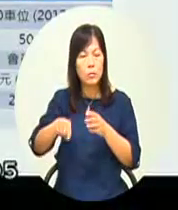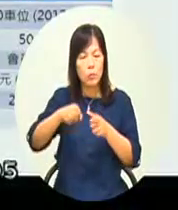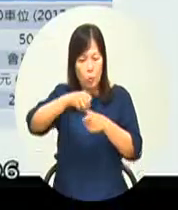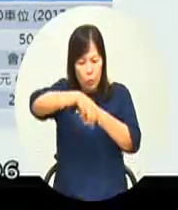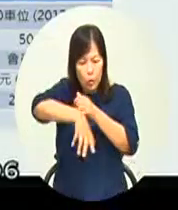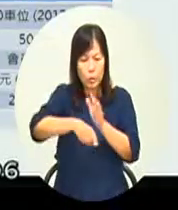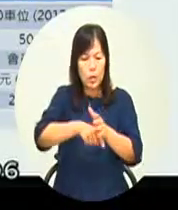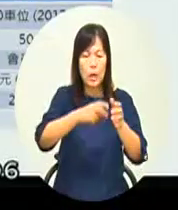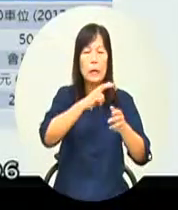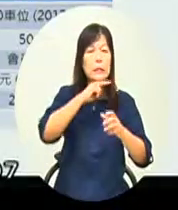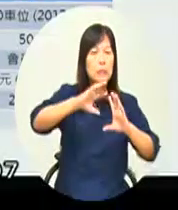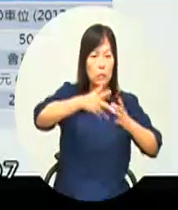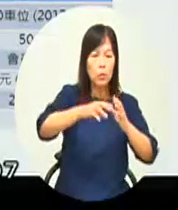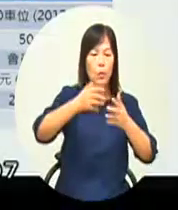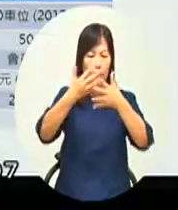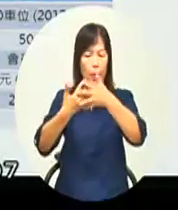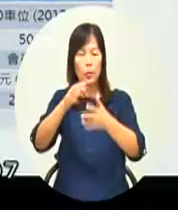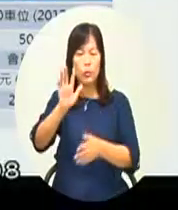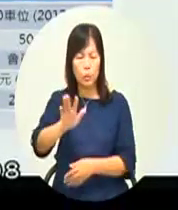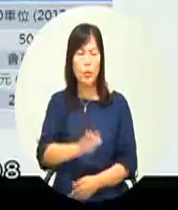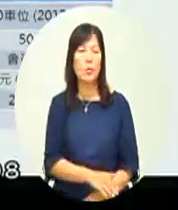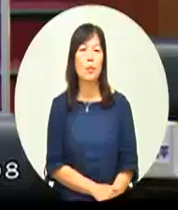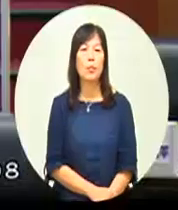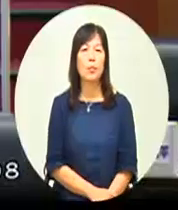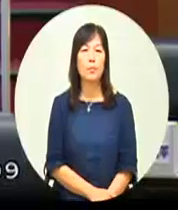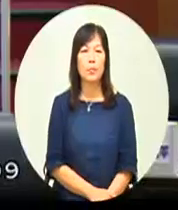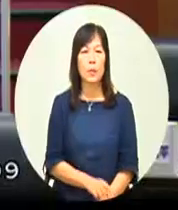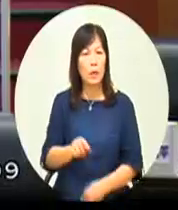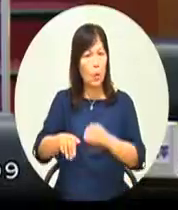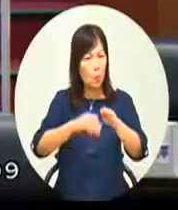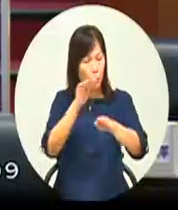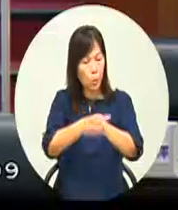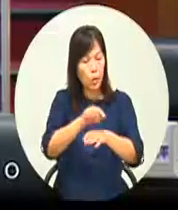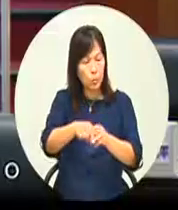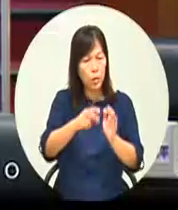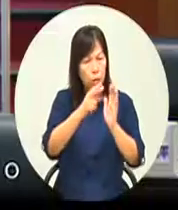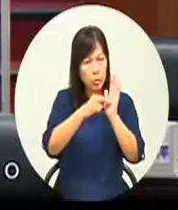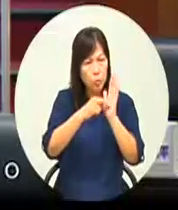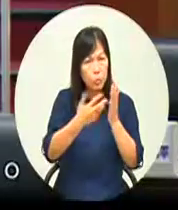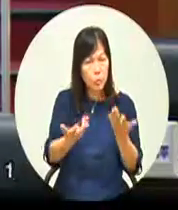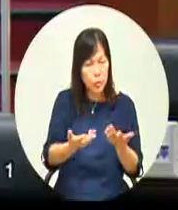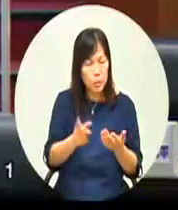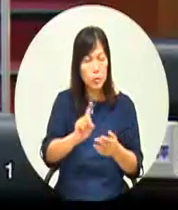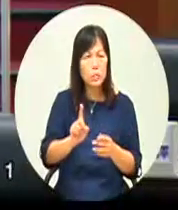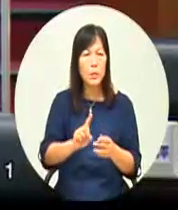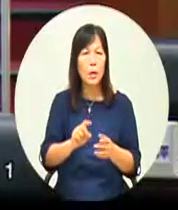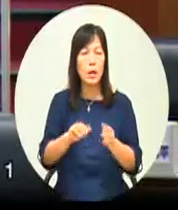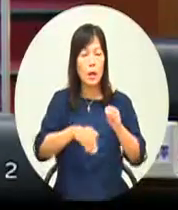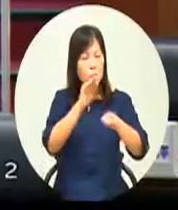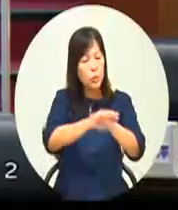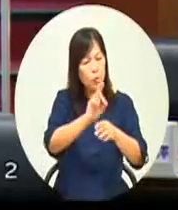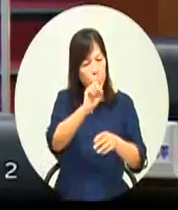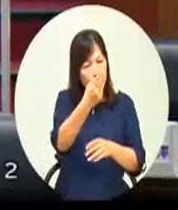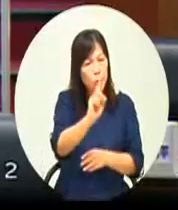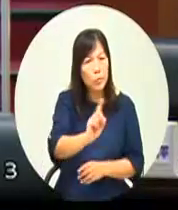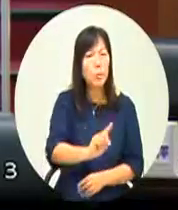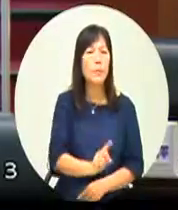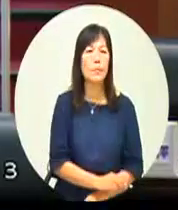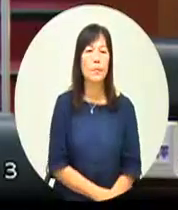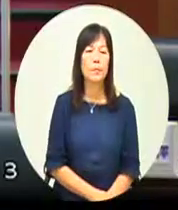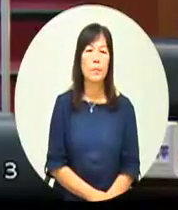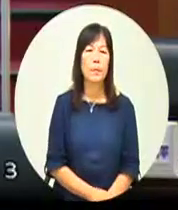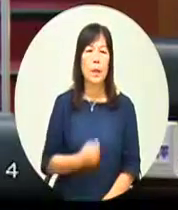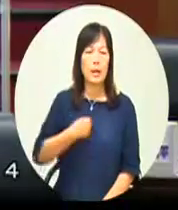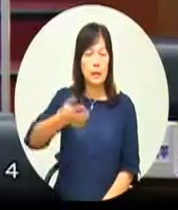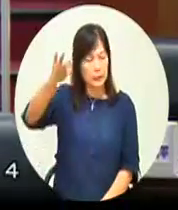到英国，也引进到美国。那它成功的案例是怎样？它成功在哪里？毕竟过去我